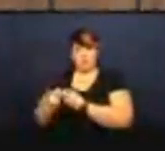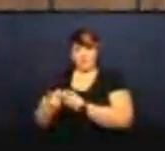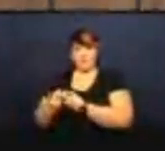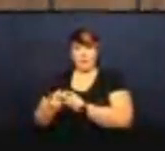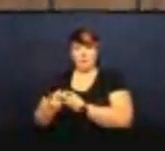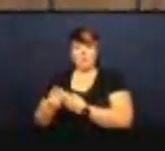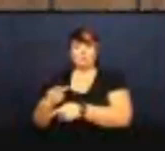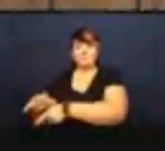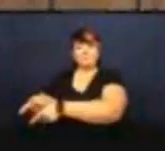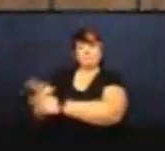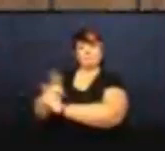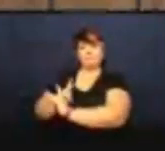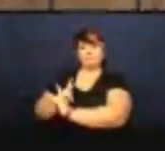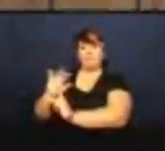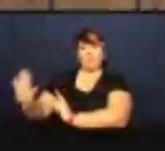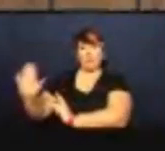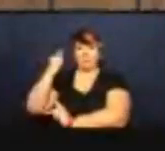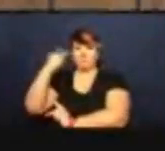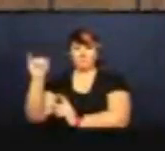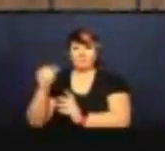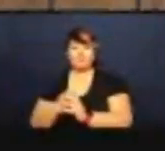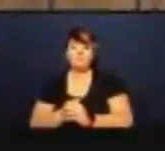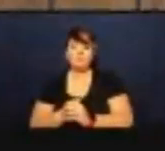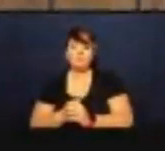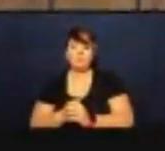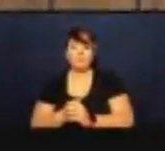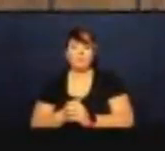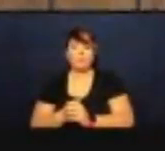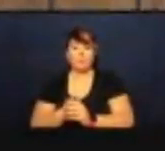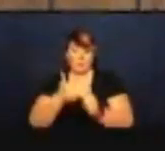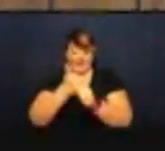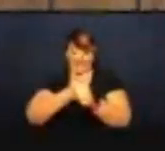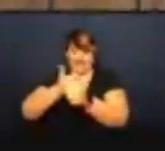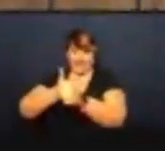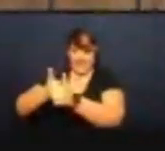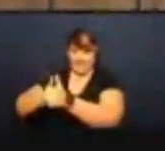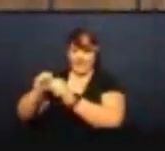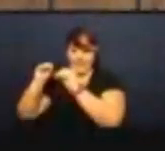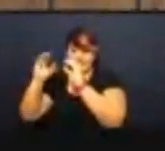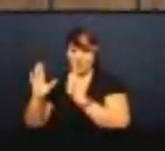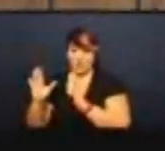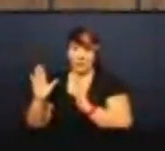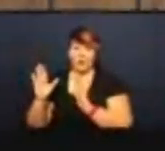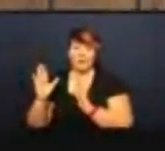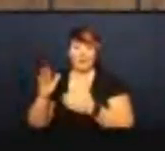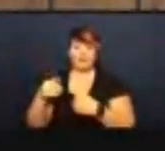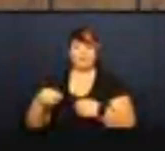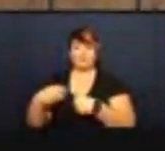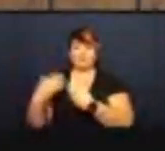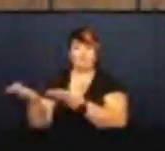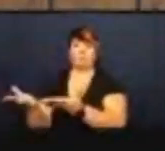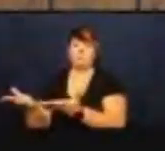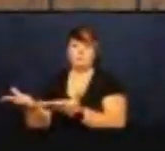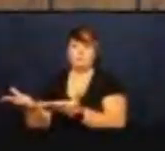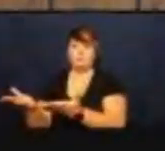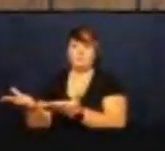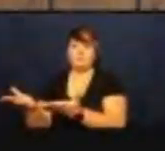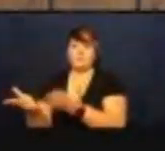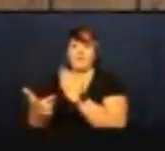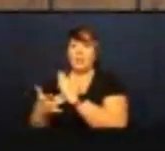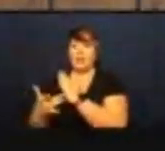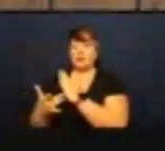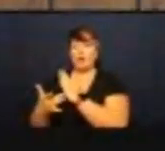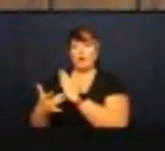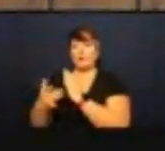dola 250 kwa kila mwalimu. Kwa hivyo kila mwalimu atakuwa na